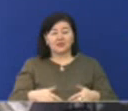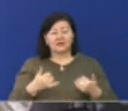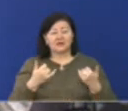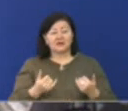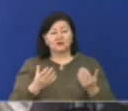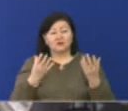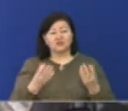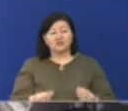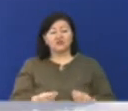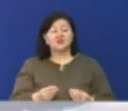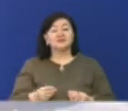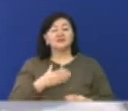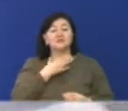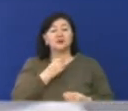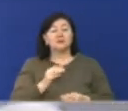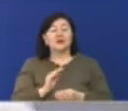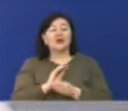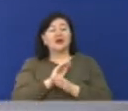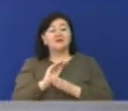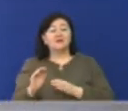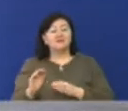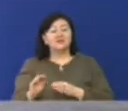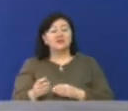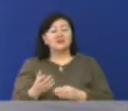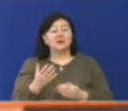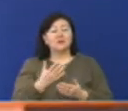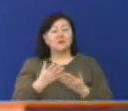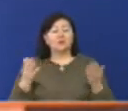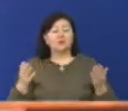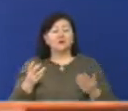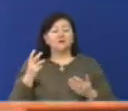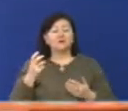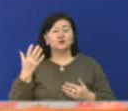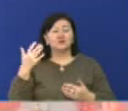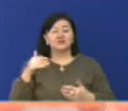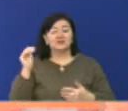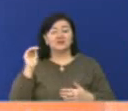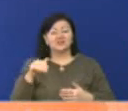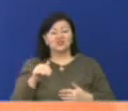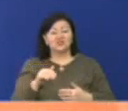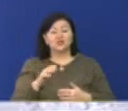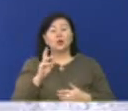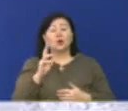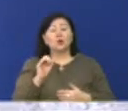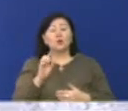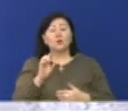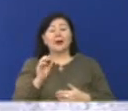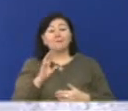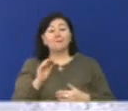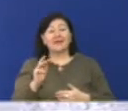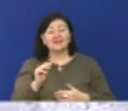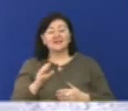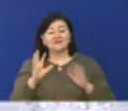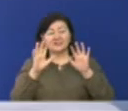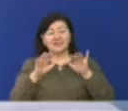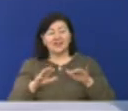территории города вывезено около 250 тысяч кубометров снега. К работам приступили еще в прошлом месяце. Вначале